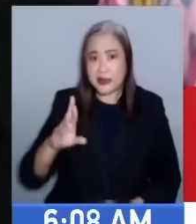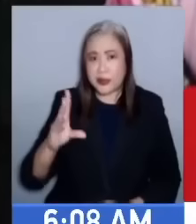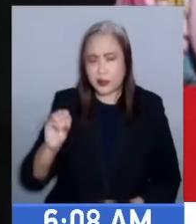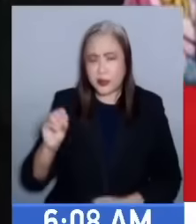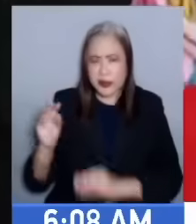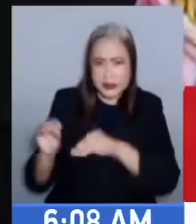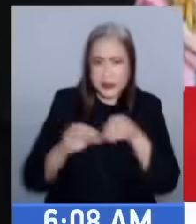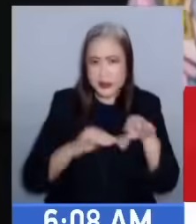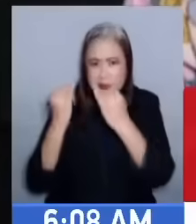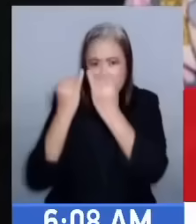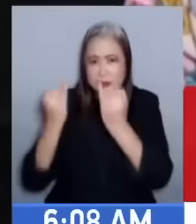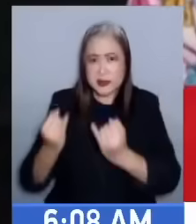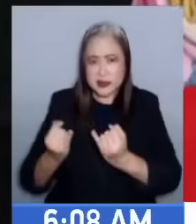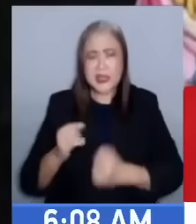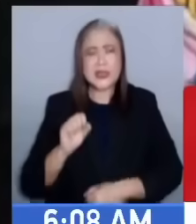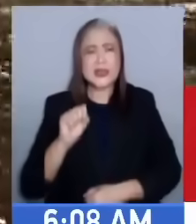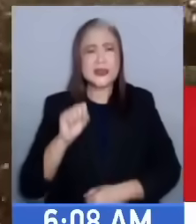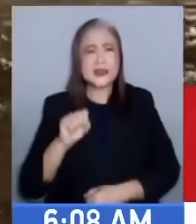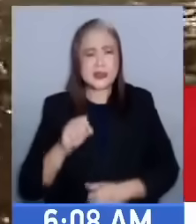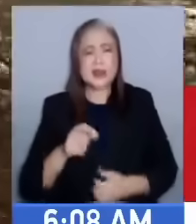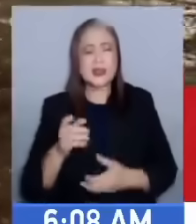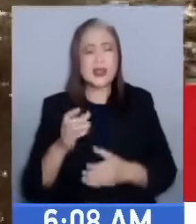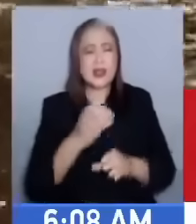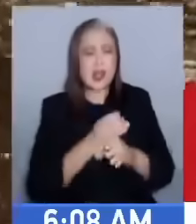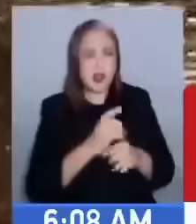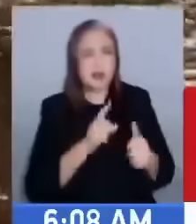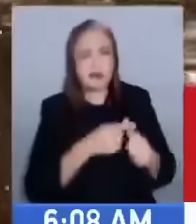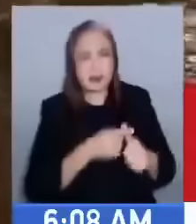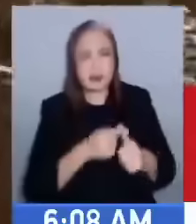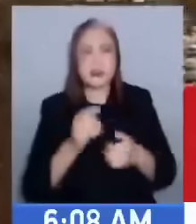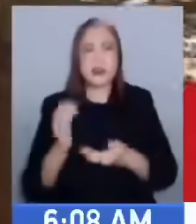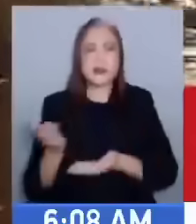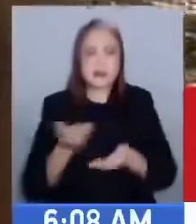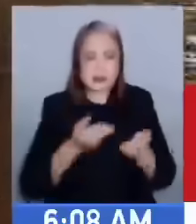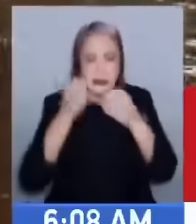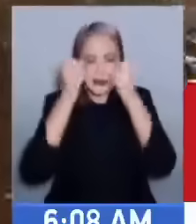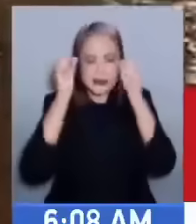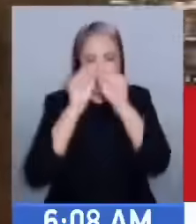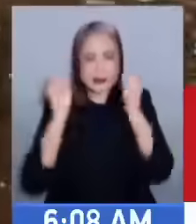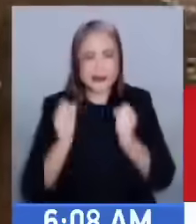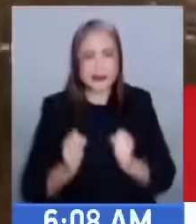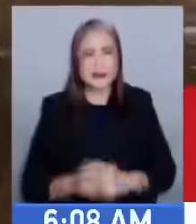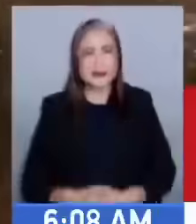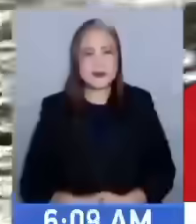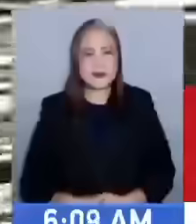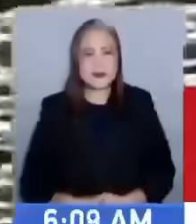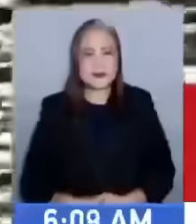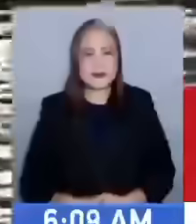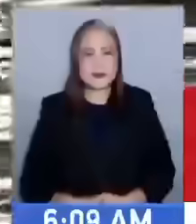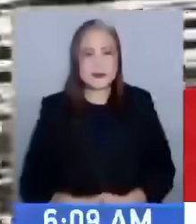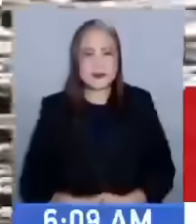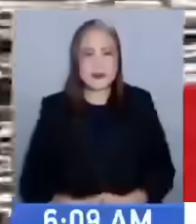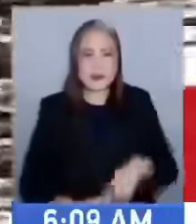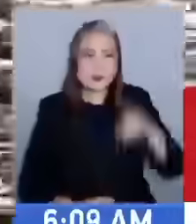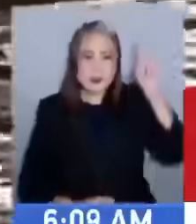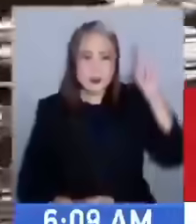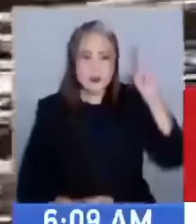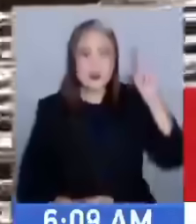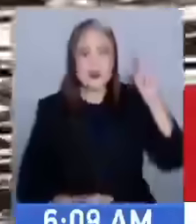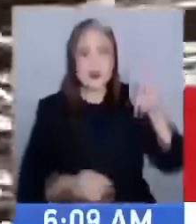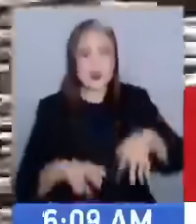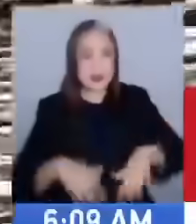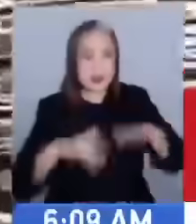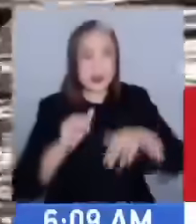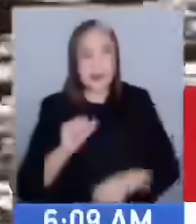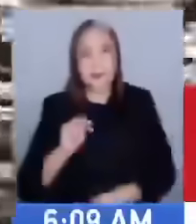inuna lang namin mga sasakyan taas sira susunod namin bumaha rin sa Banawe corner ns Amoranto Street ang dalawang bata hindi alintana ang